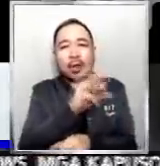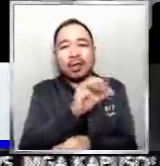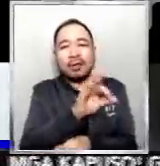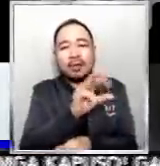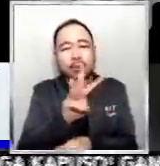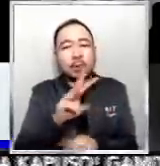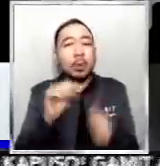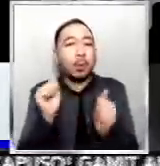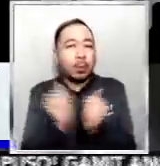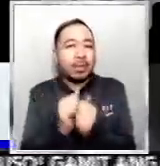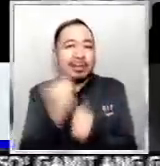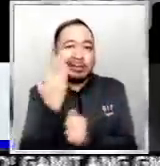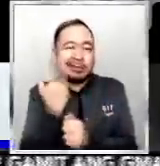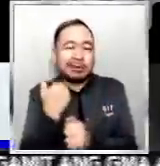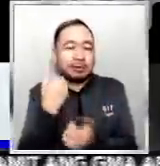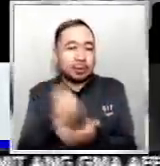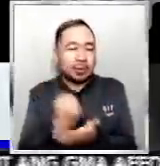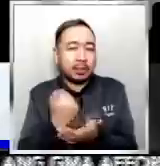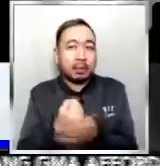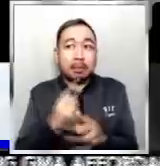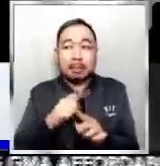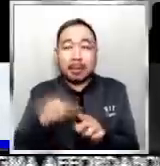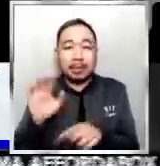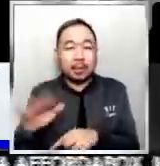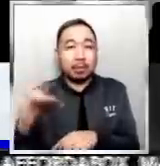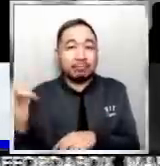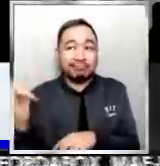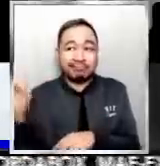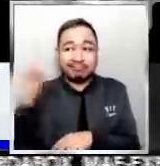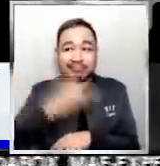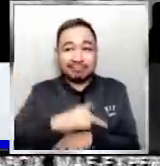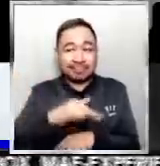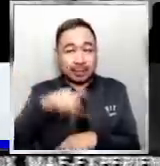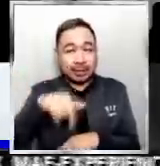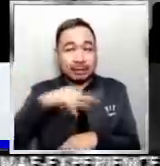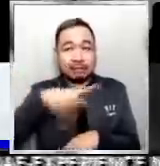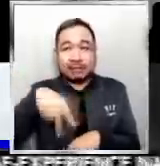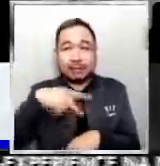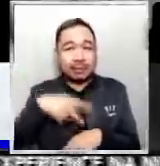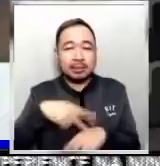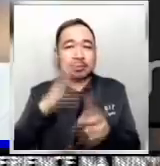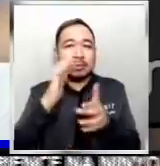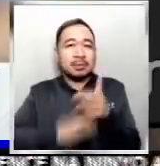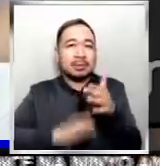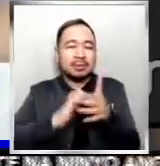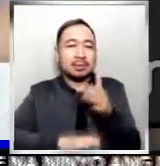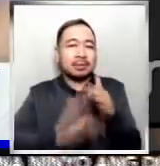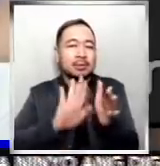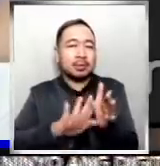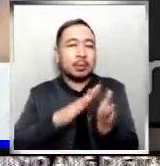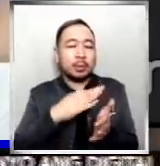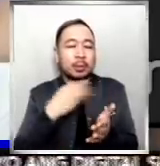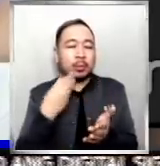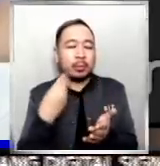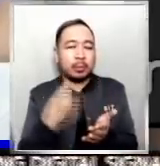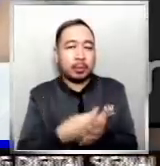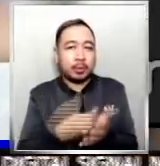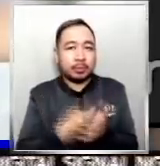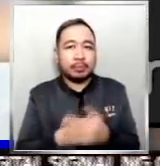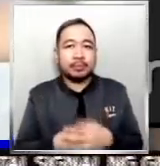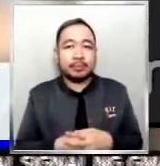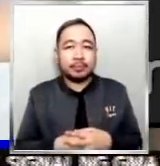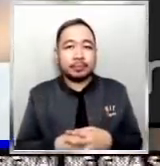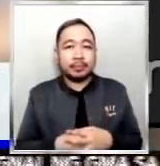sahod. Pero ang pamasahin nila pauwi ng Pilipinas, inawas pa sa pera nila. Ang ikinababahala raw ng mga